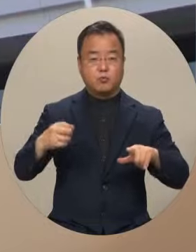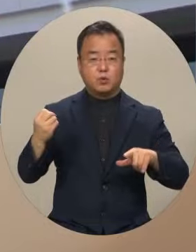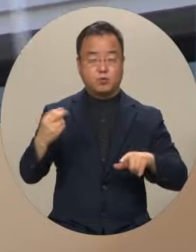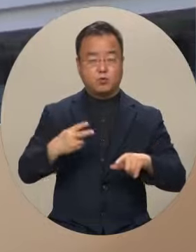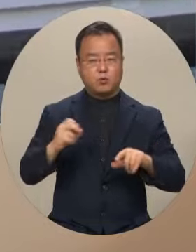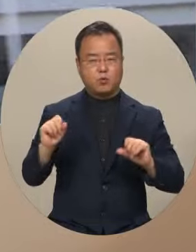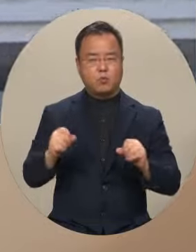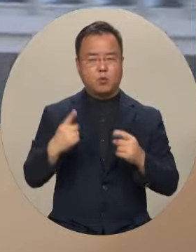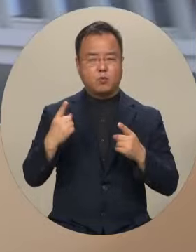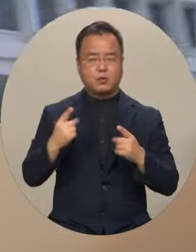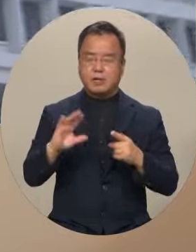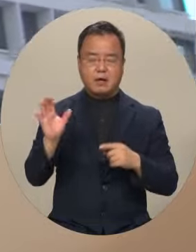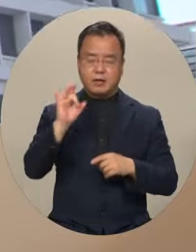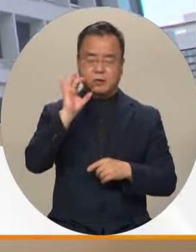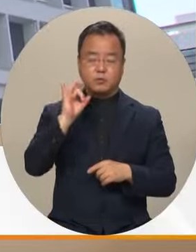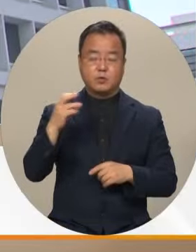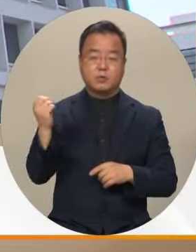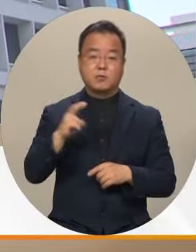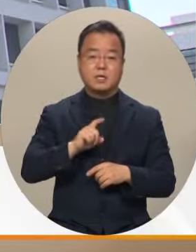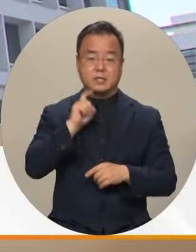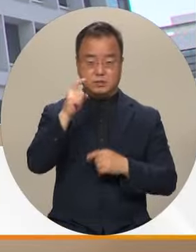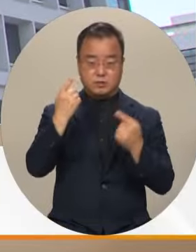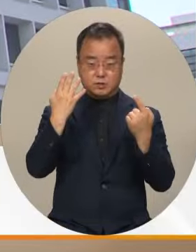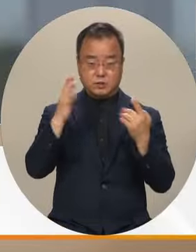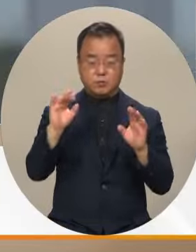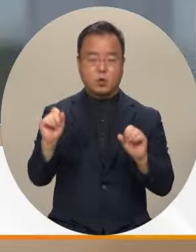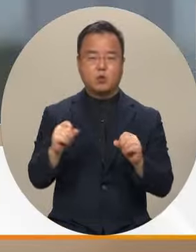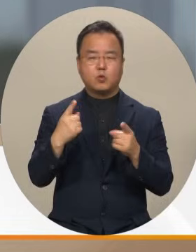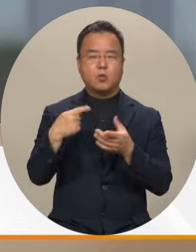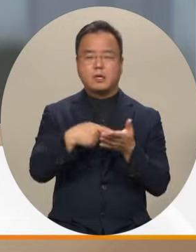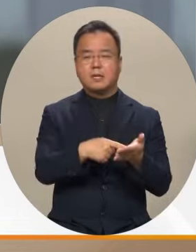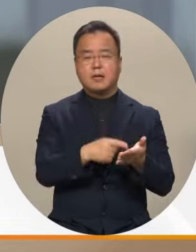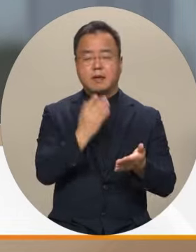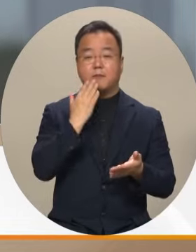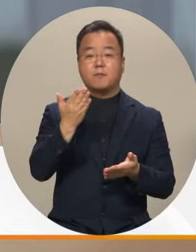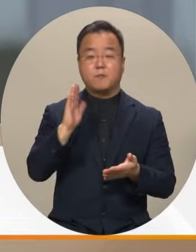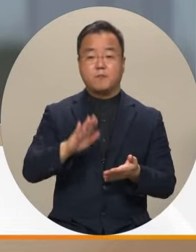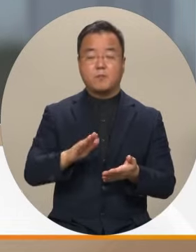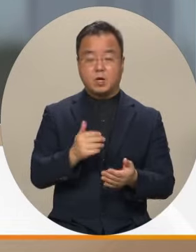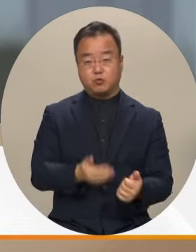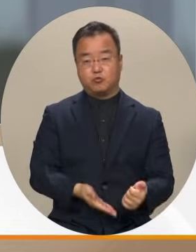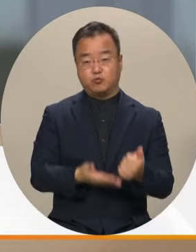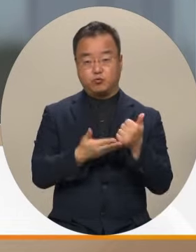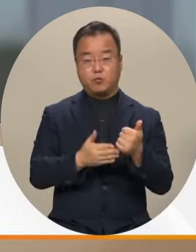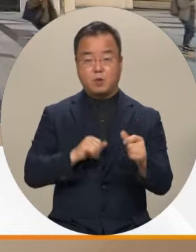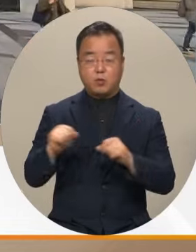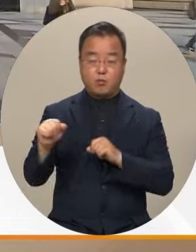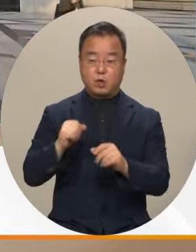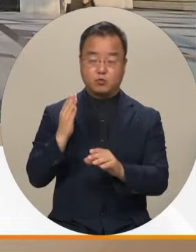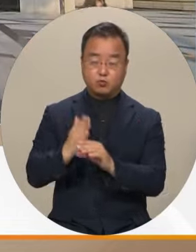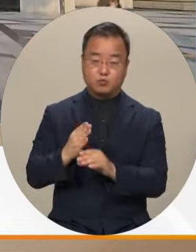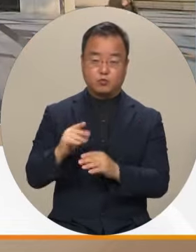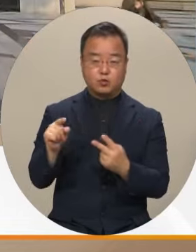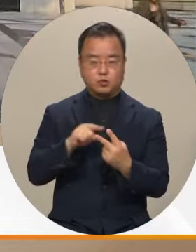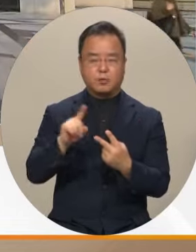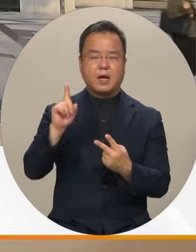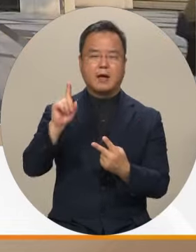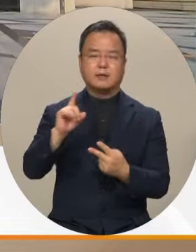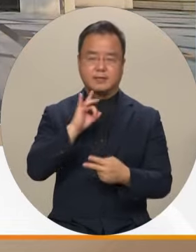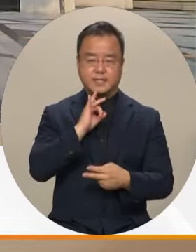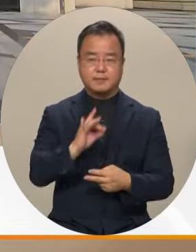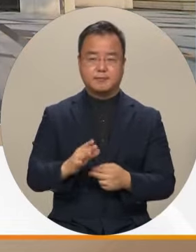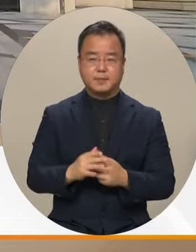불가능하고요 아 연세대 경에도 복수 지원은 가능한데 추천과 활동우수형 중에서는 하나만 지원